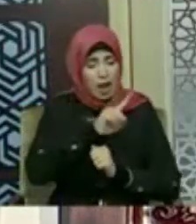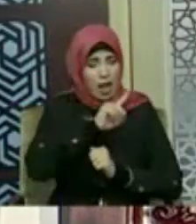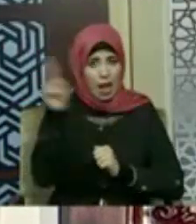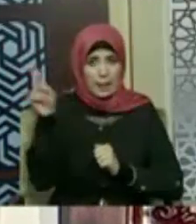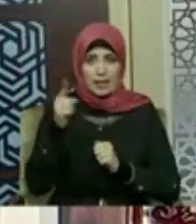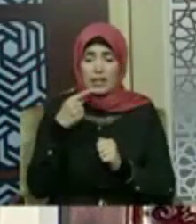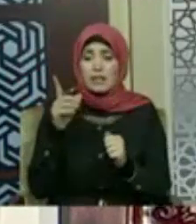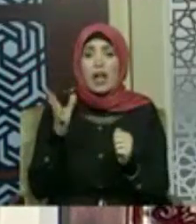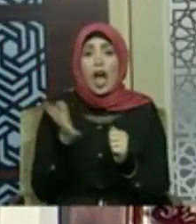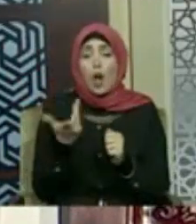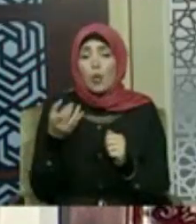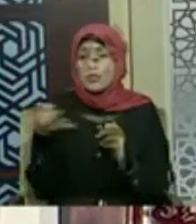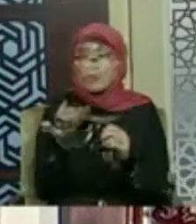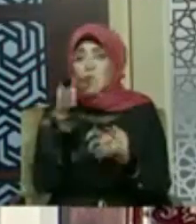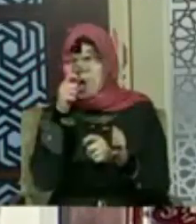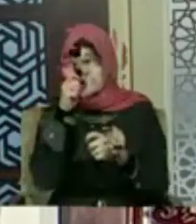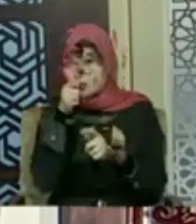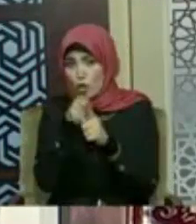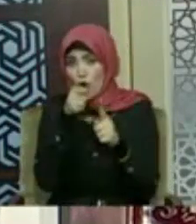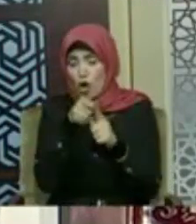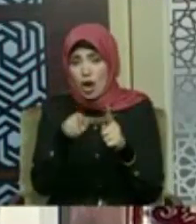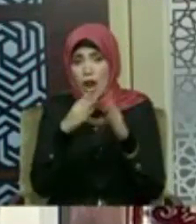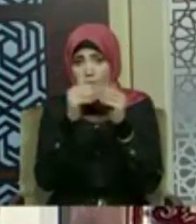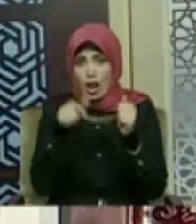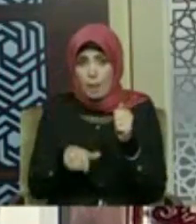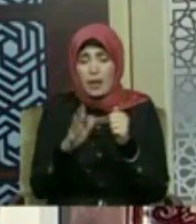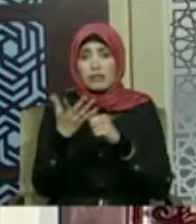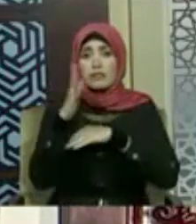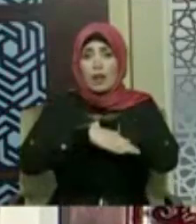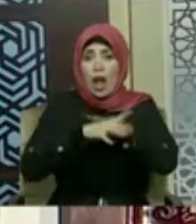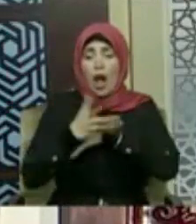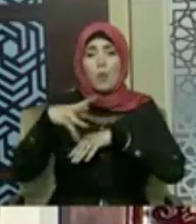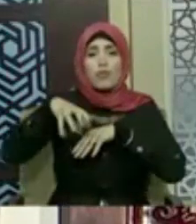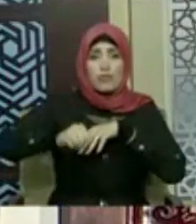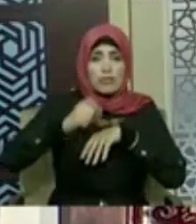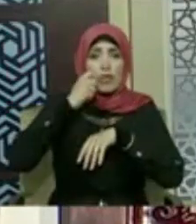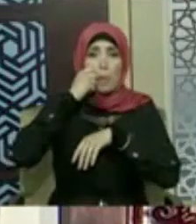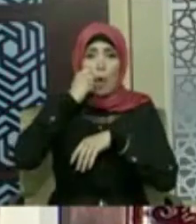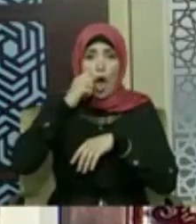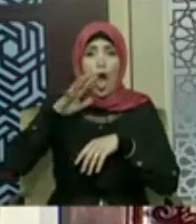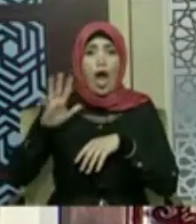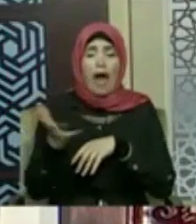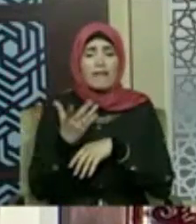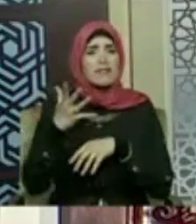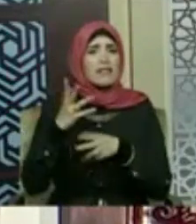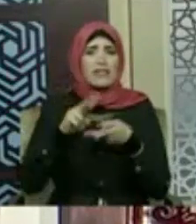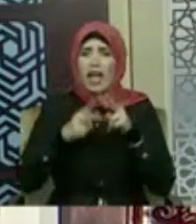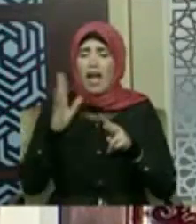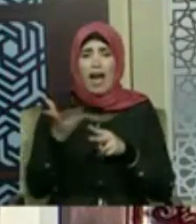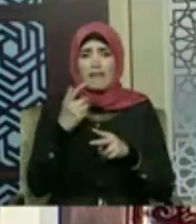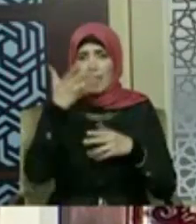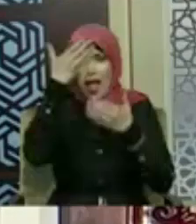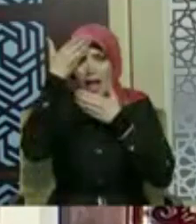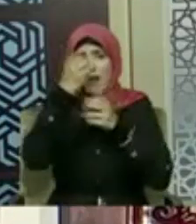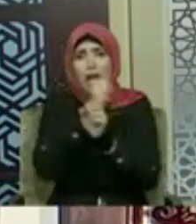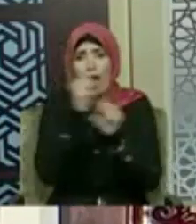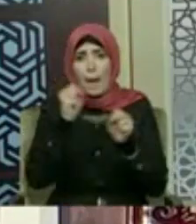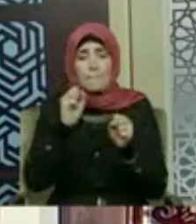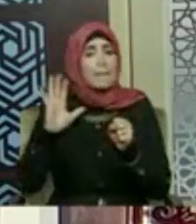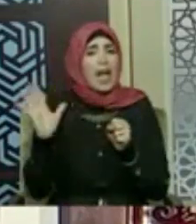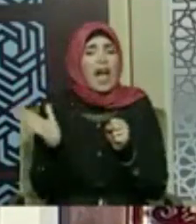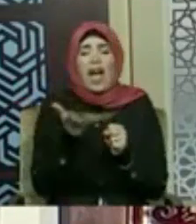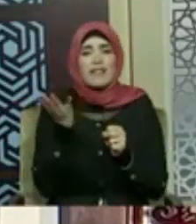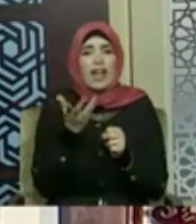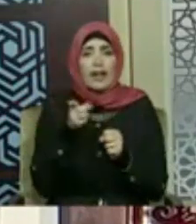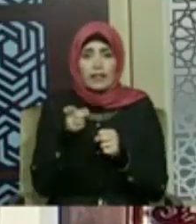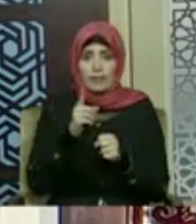المساس بذرة منها، غازيا أو طامعا أو إرهابيا أيا